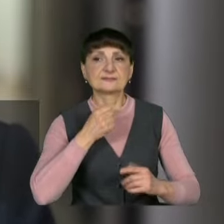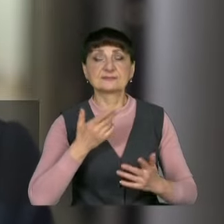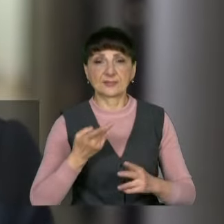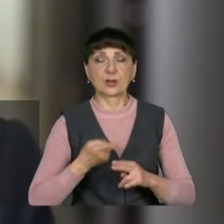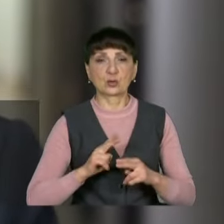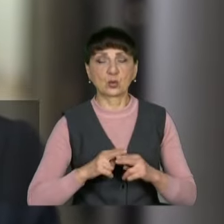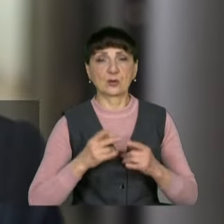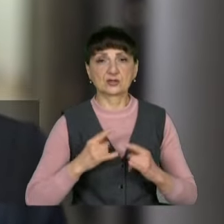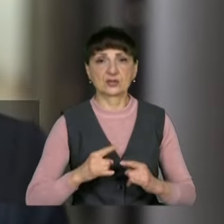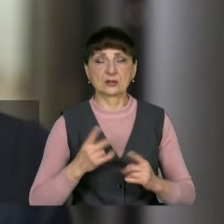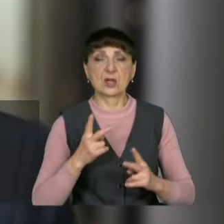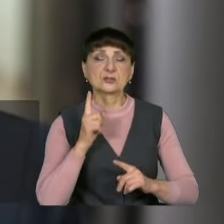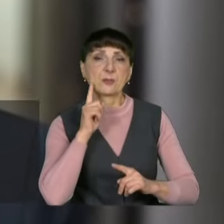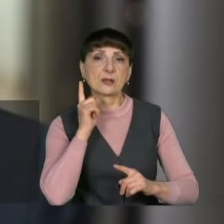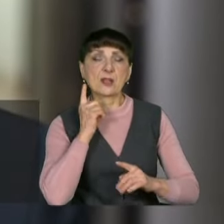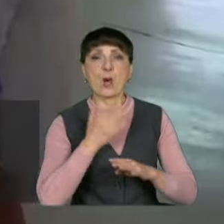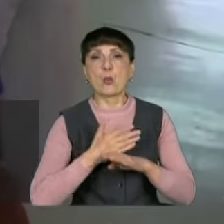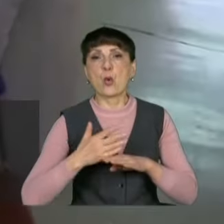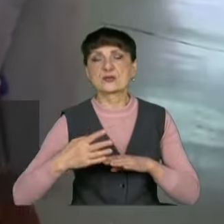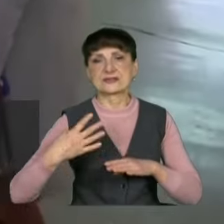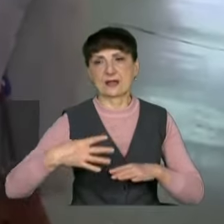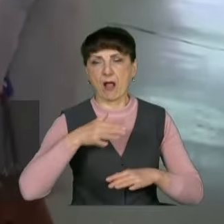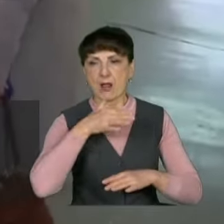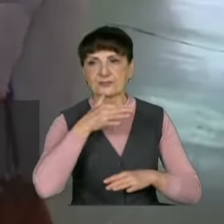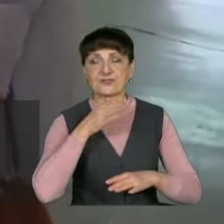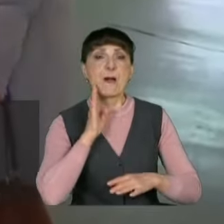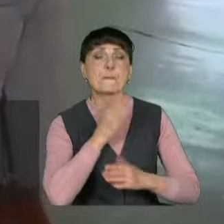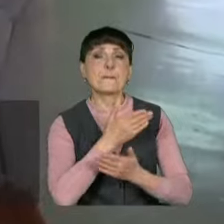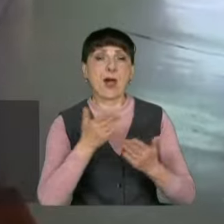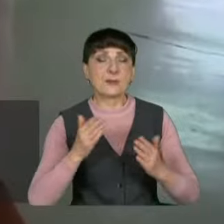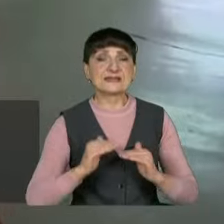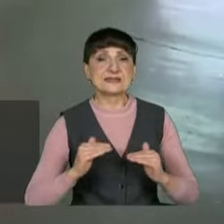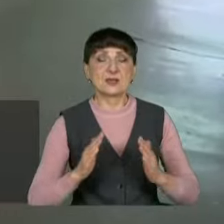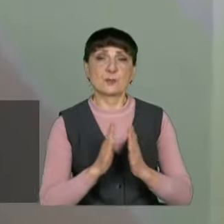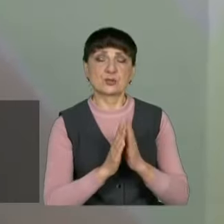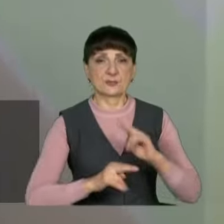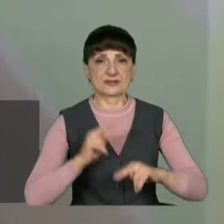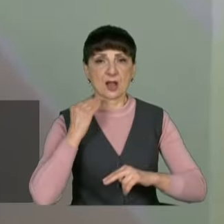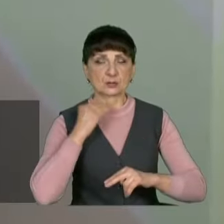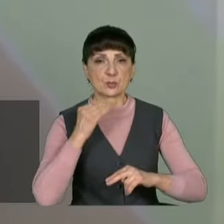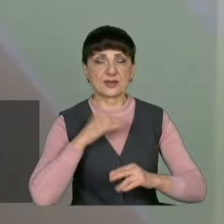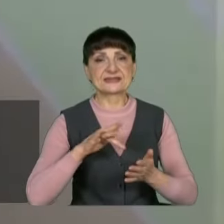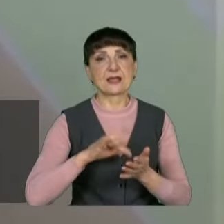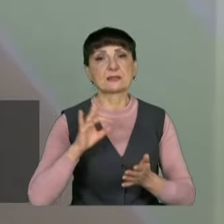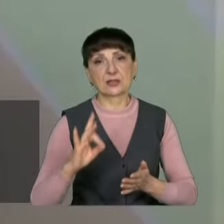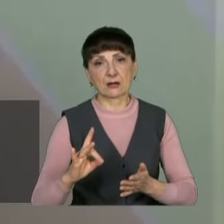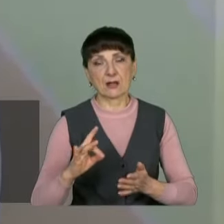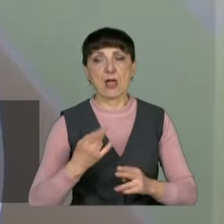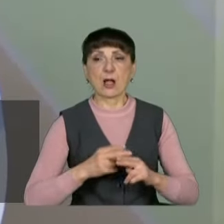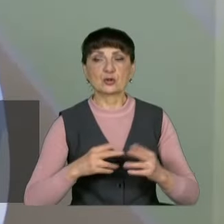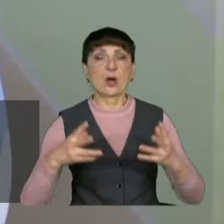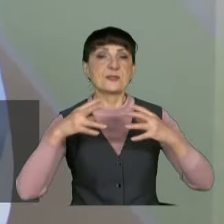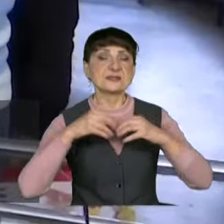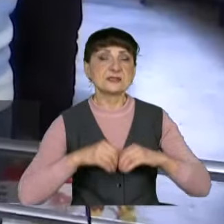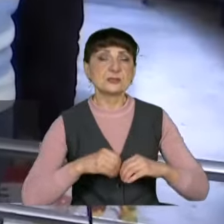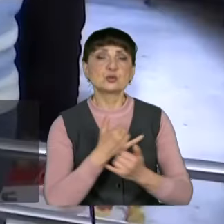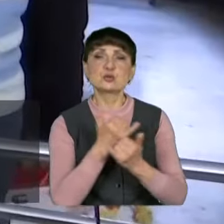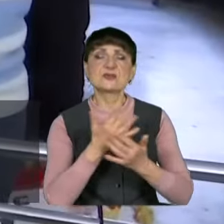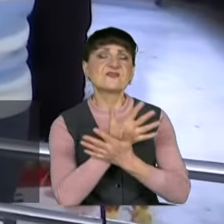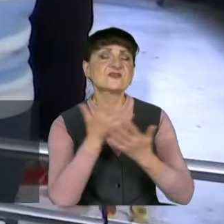рожают детей после 40 лет. Мамы солнечных детей просят построить в Актюбе ресурсный центр, который объединит услуги